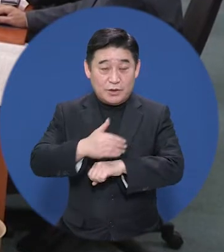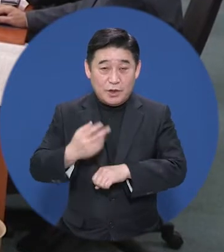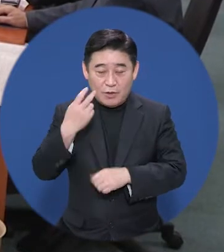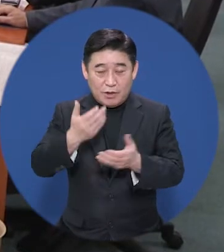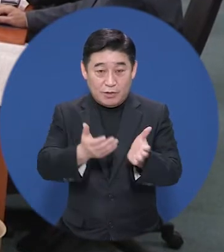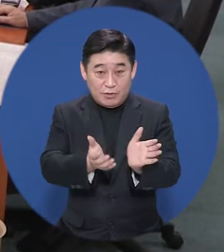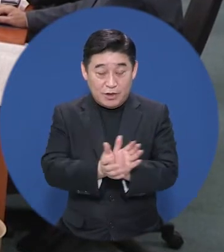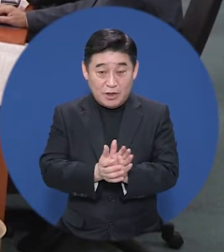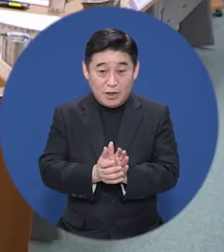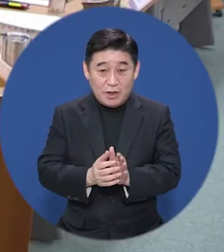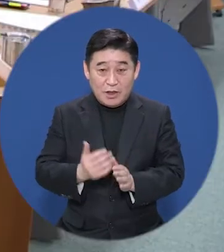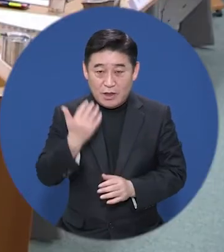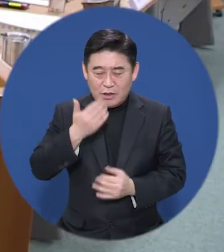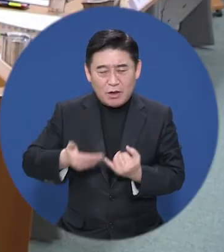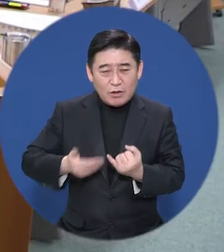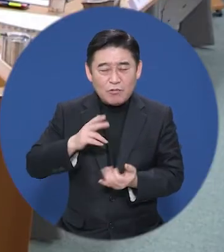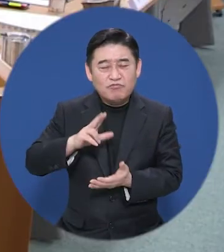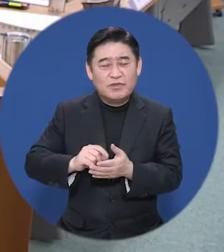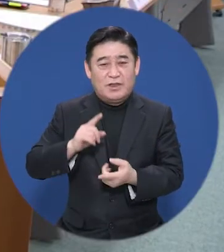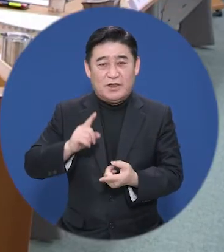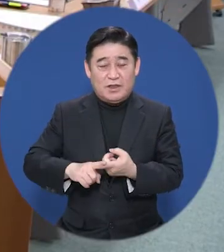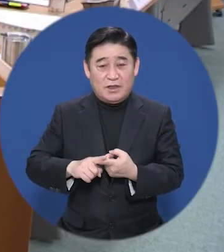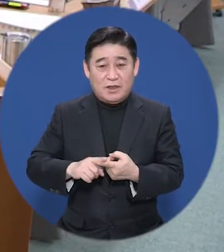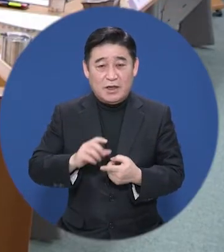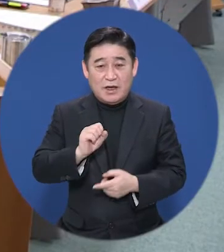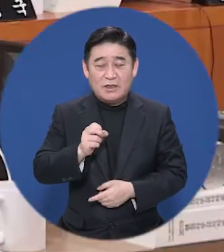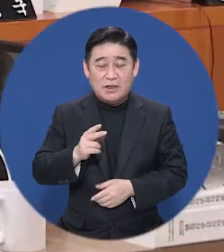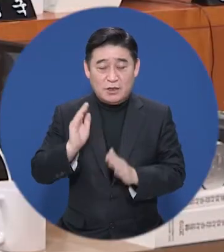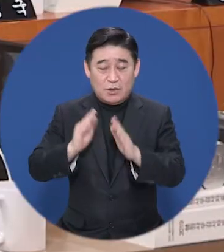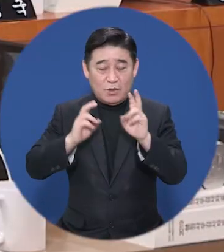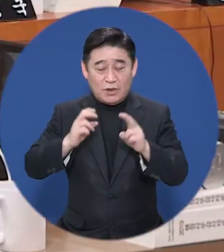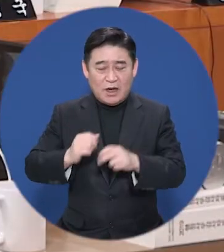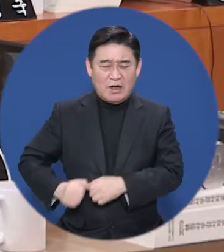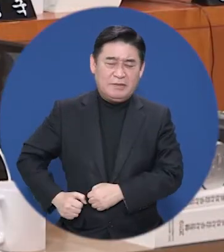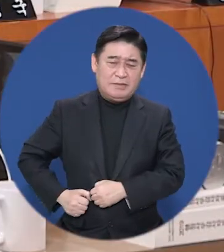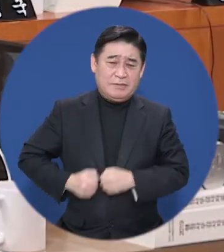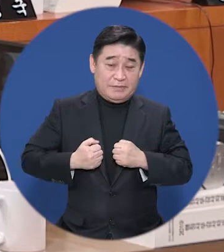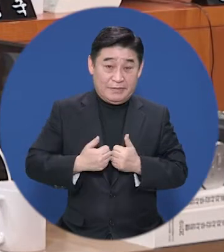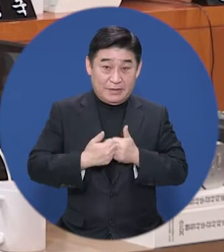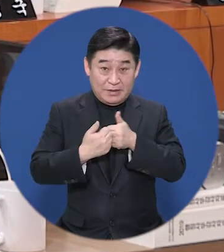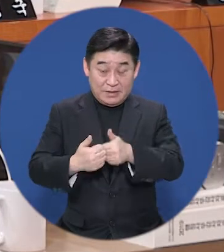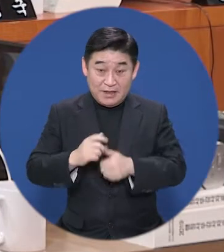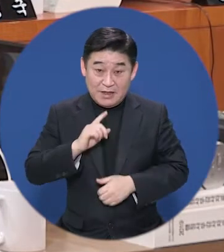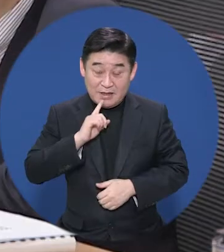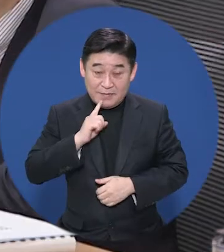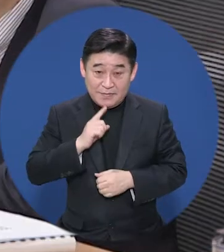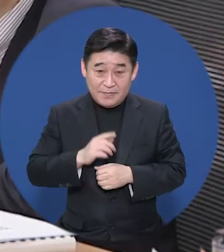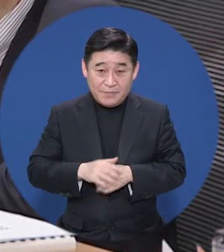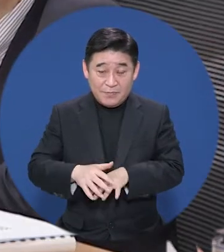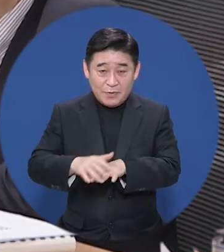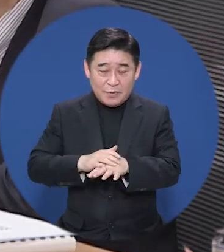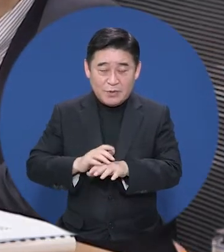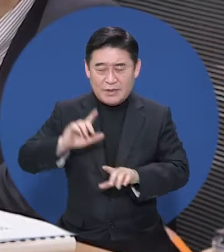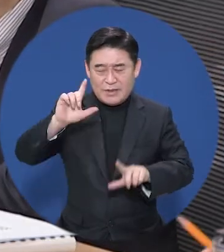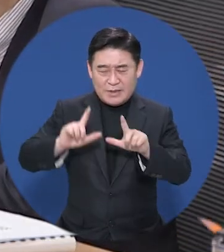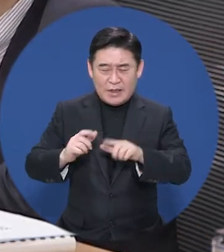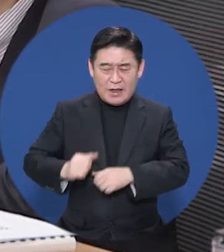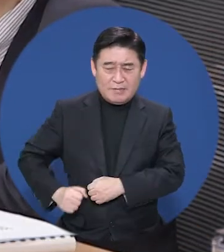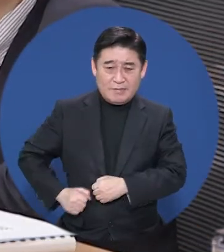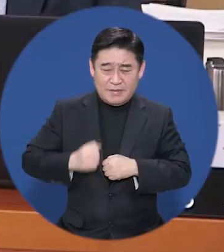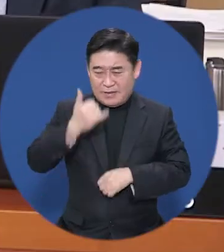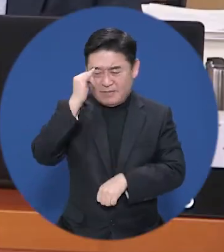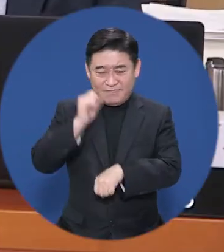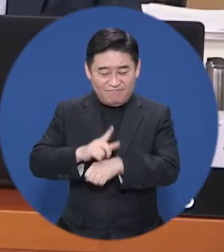도시계획관리위원회가 성희롱 사건 발생에 대해 SH공사가 안일하게 대응하고 있다고 지적하며 조직기강 해이와